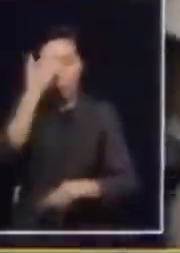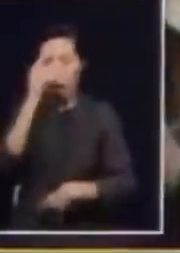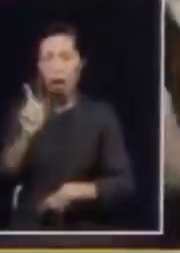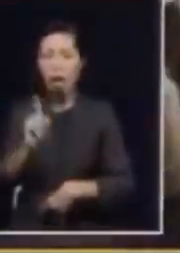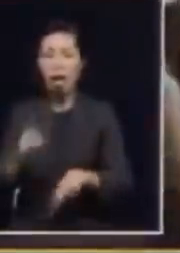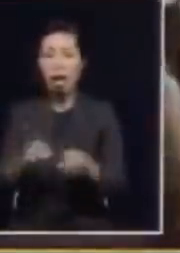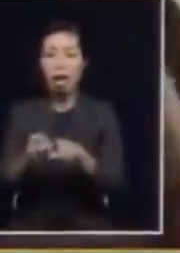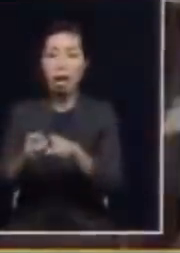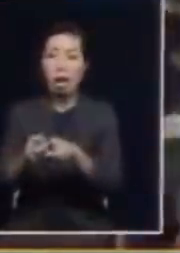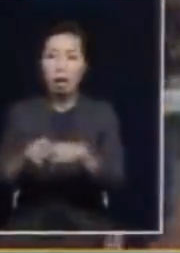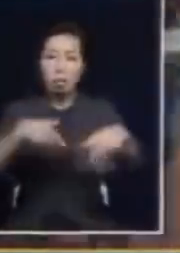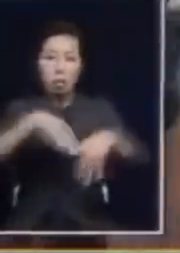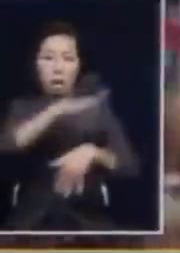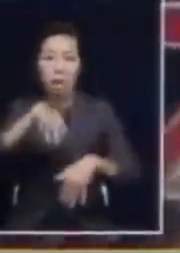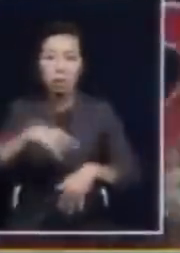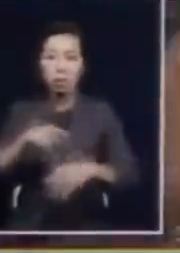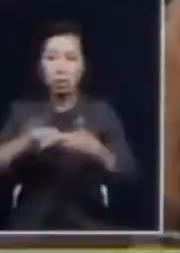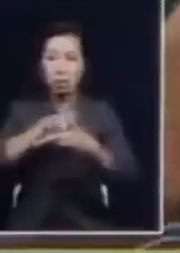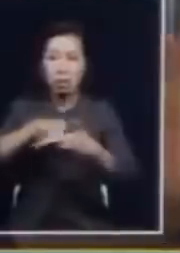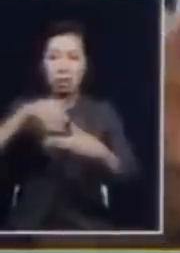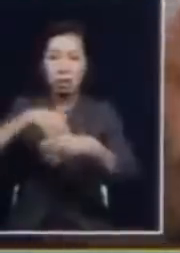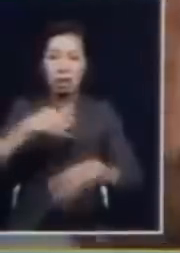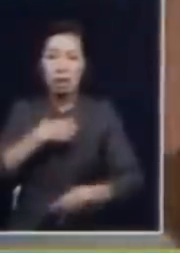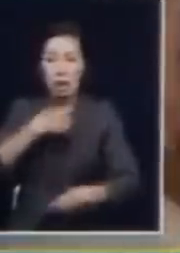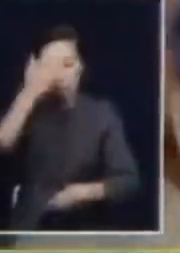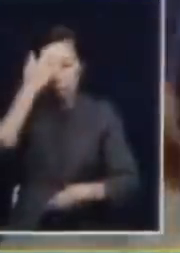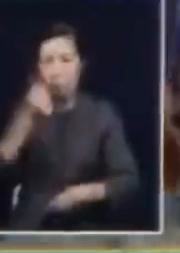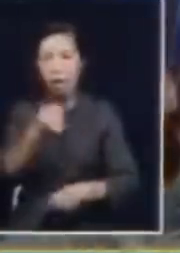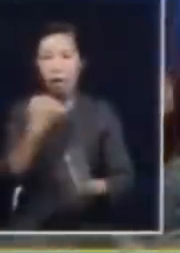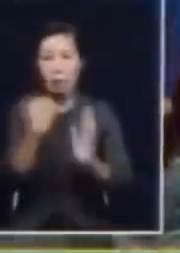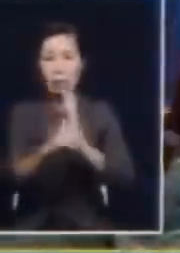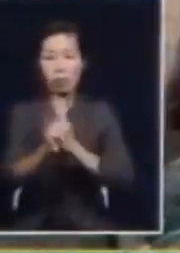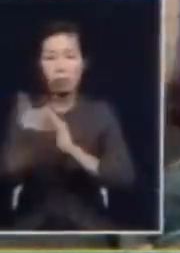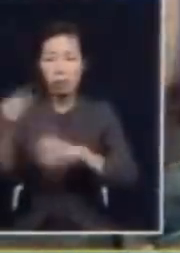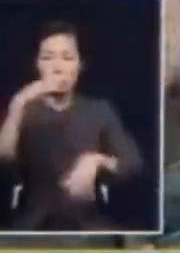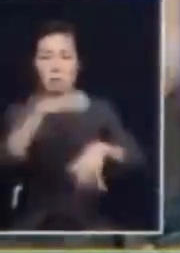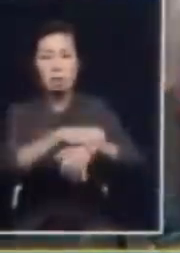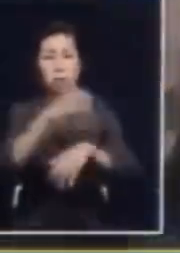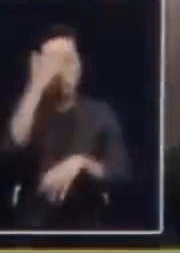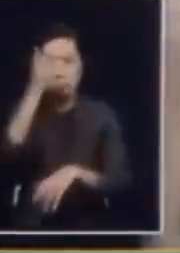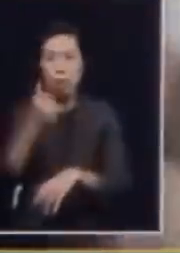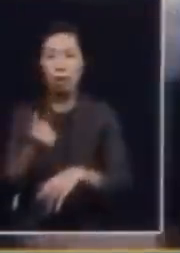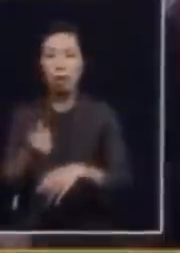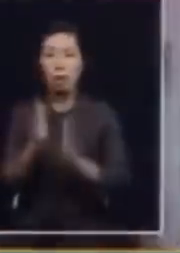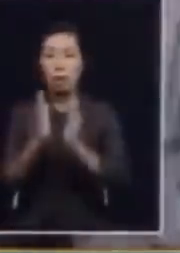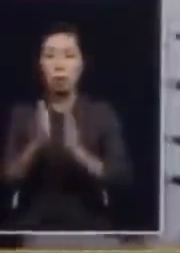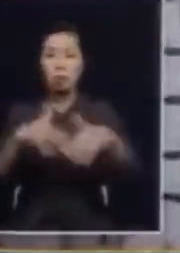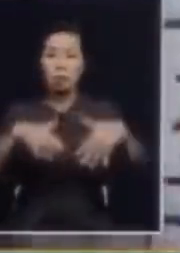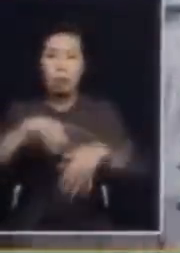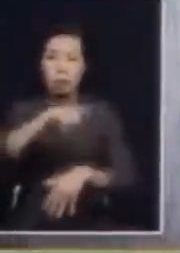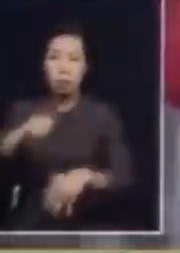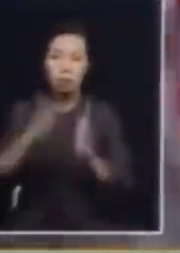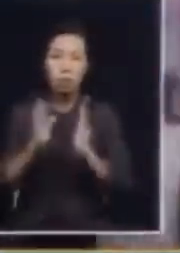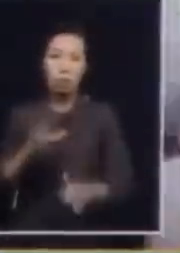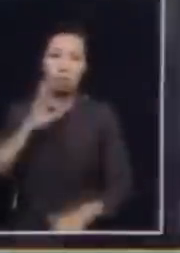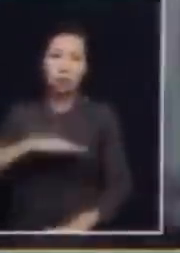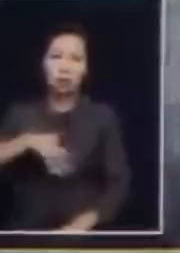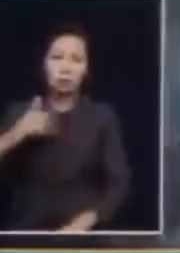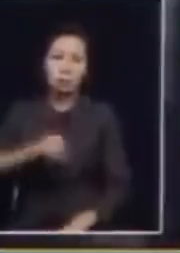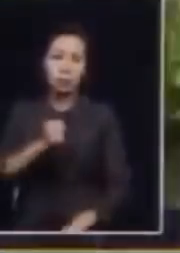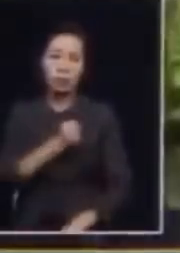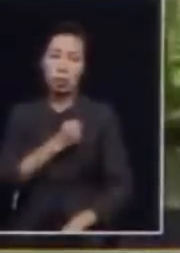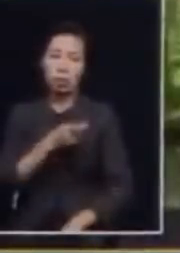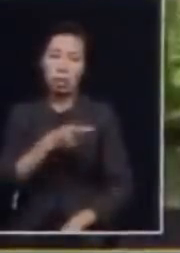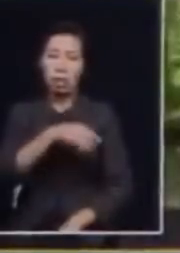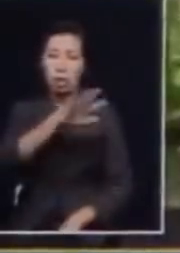อยู่เขาอยากเลือกตั้งเขาผิดอะไรเร่งไปจับเขาอ่ะจนเด็กหรือใครเขาก็ทนไม่ไหวแล้วนะก็ถึงออกมาเรียกร้องถามว่าเข